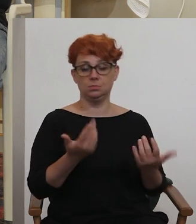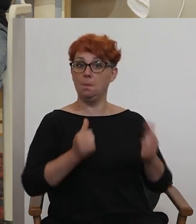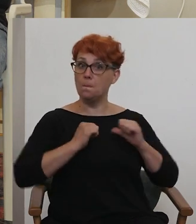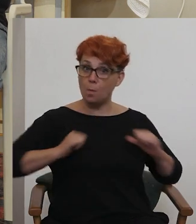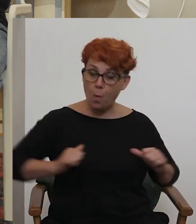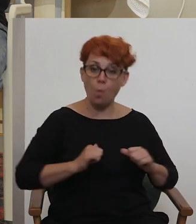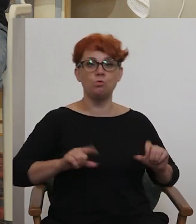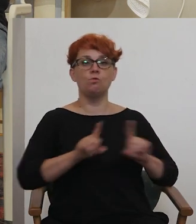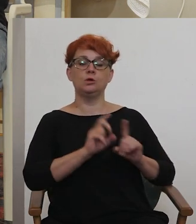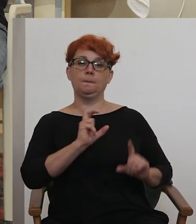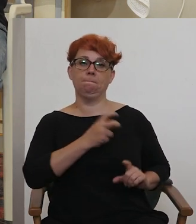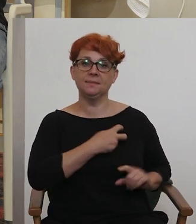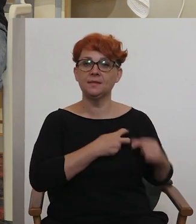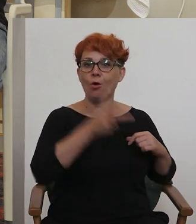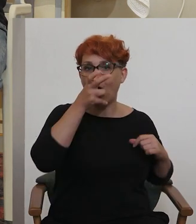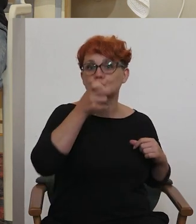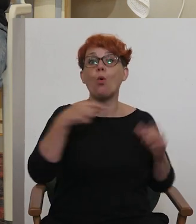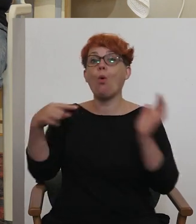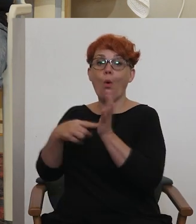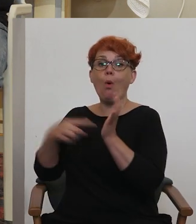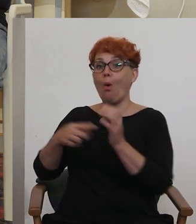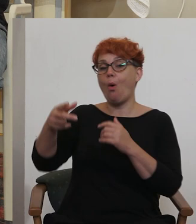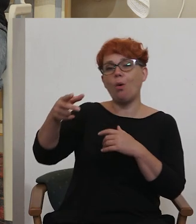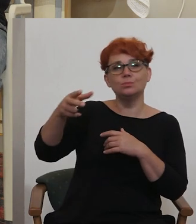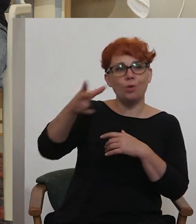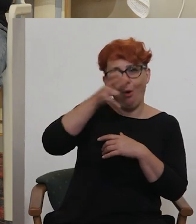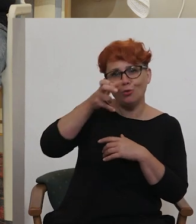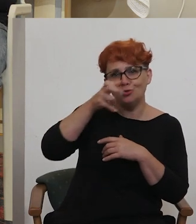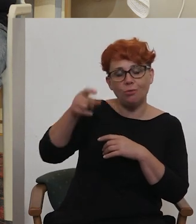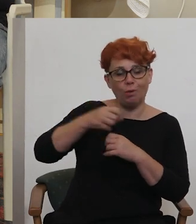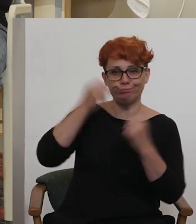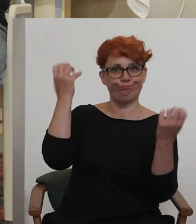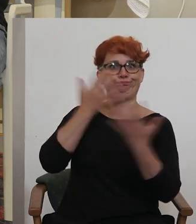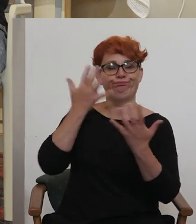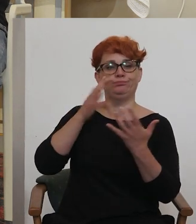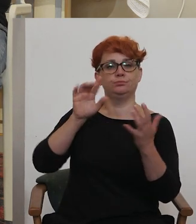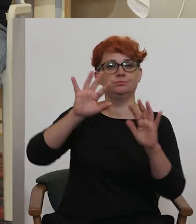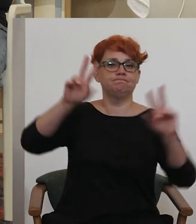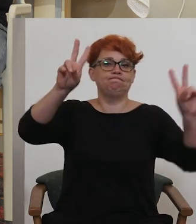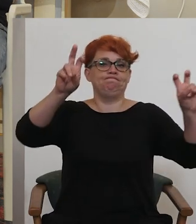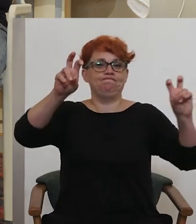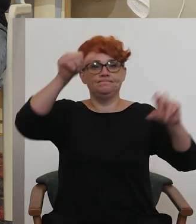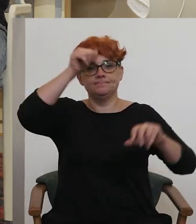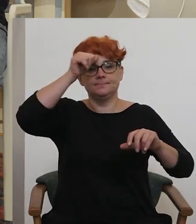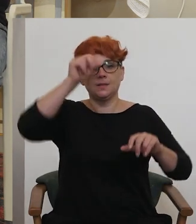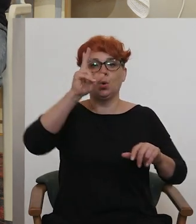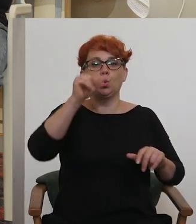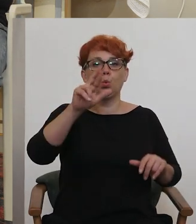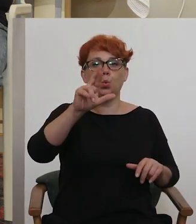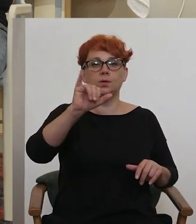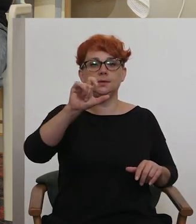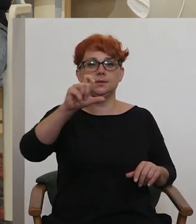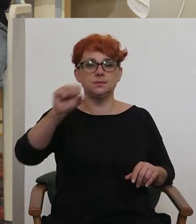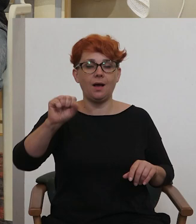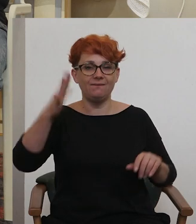i orzełki. No właśnie, ten orzeł, to też było zaskoczenie, tak zwana kurica, bo na pewno państwo wiecie, że